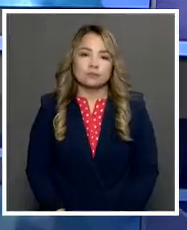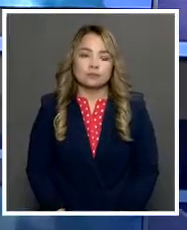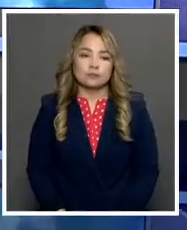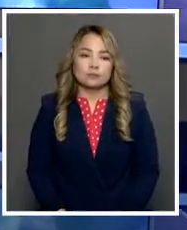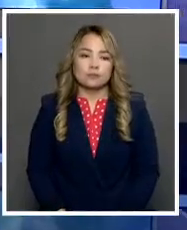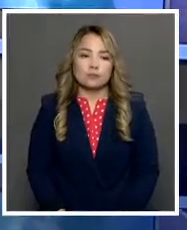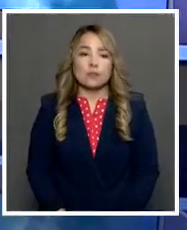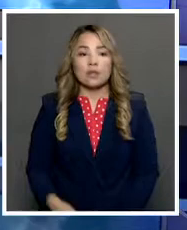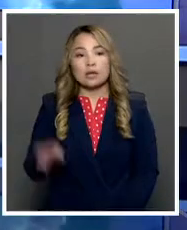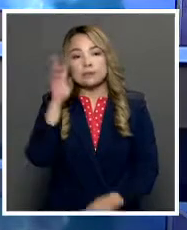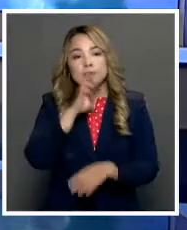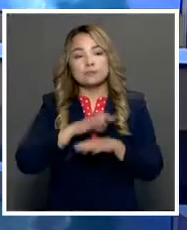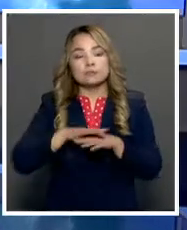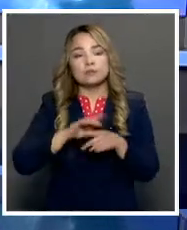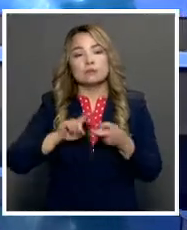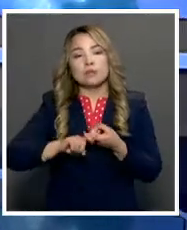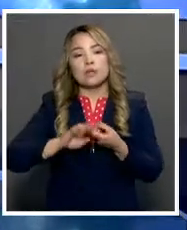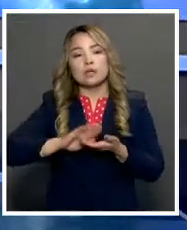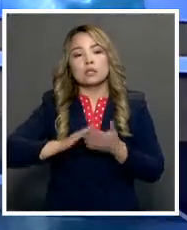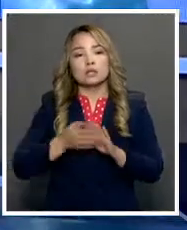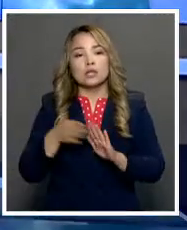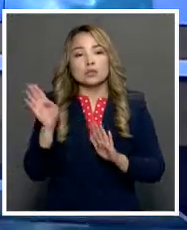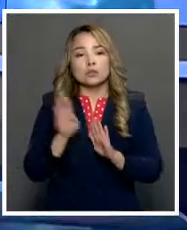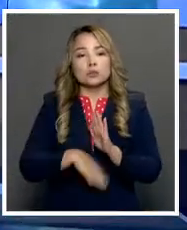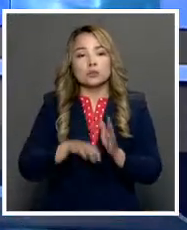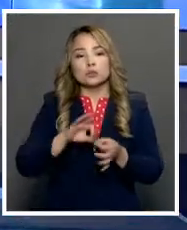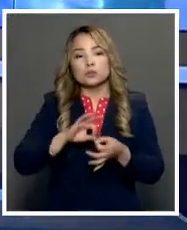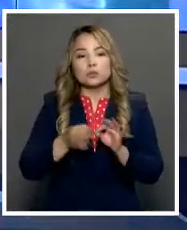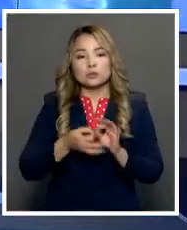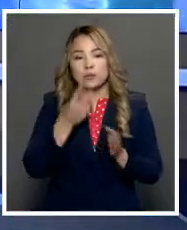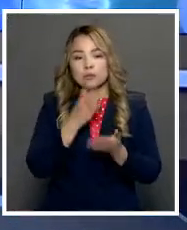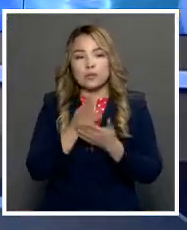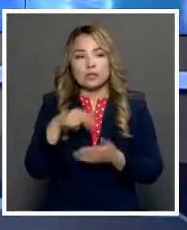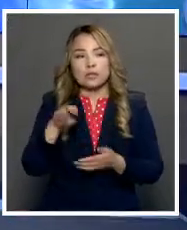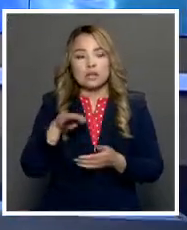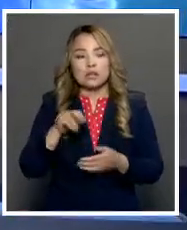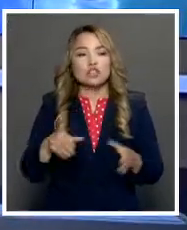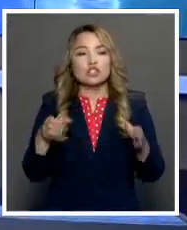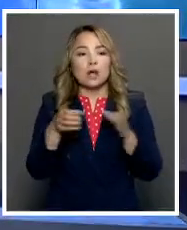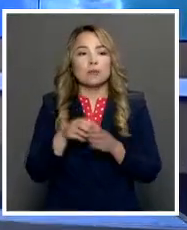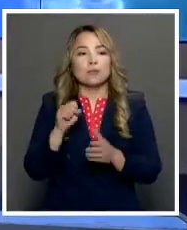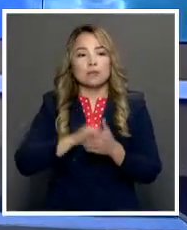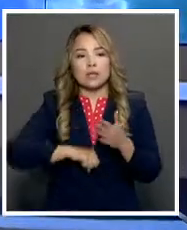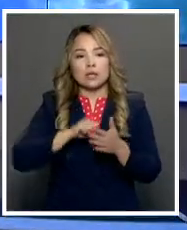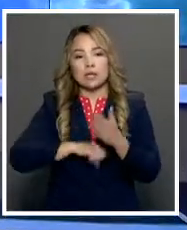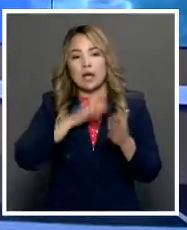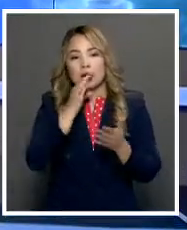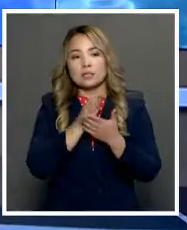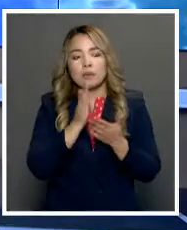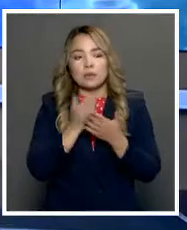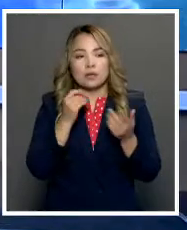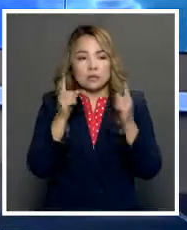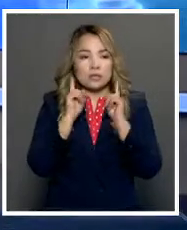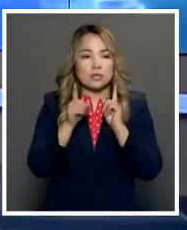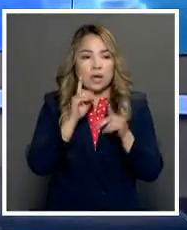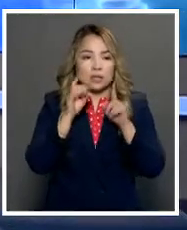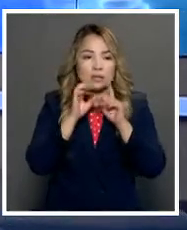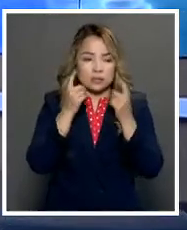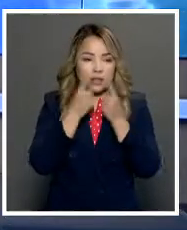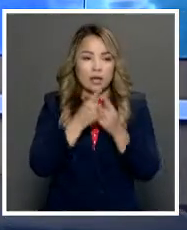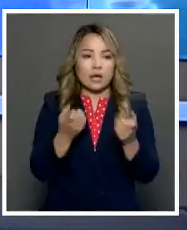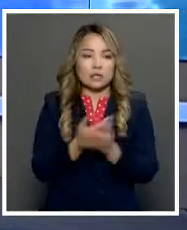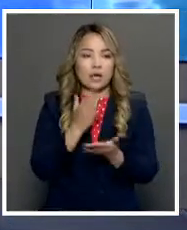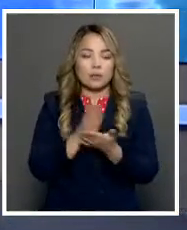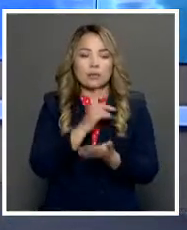Хабарымызды жалғастырайық. Елде эпидемиологиялық жағдай қиын. Бұған дельта штамының таралуы себеп. Осы орайда үкімет отырысында премьер-министр Асқар